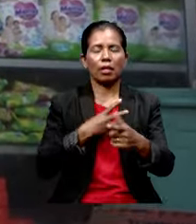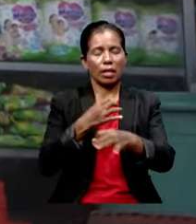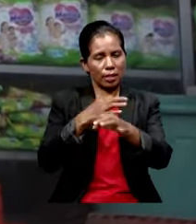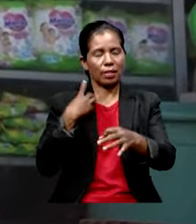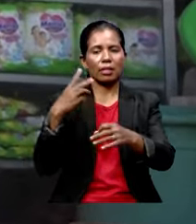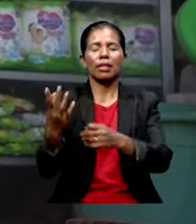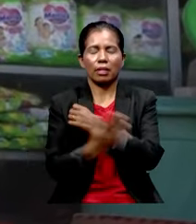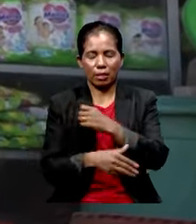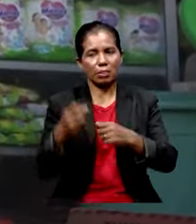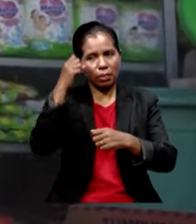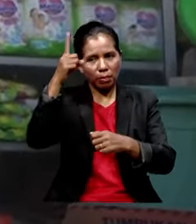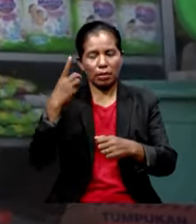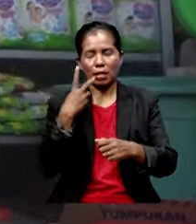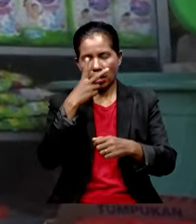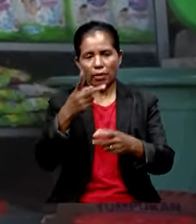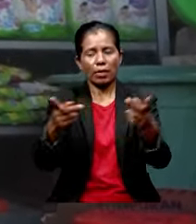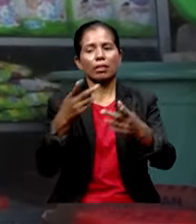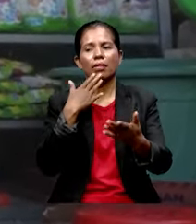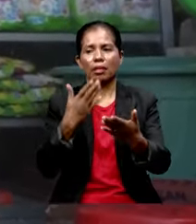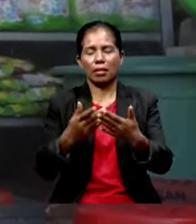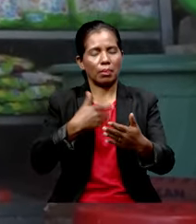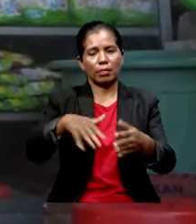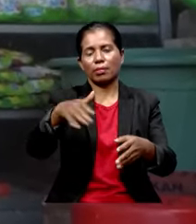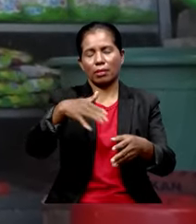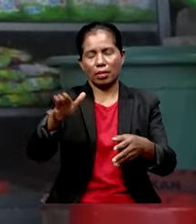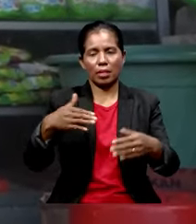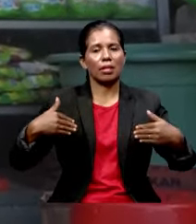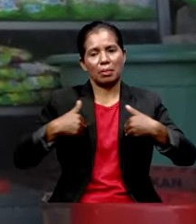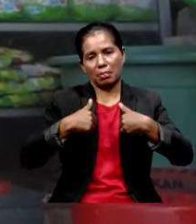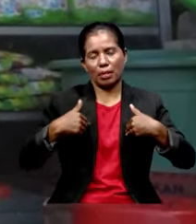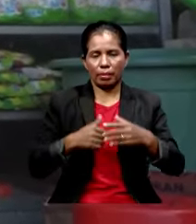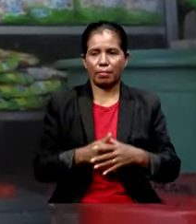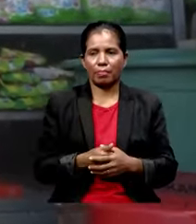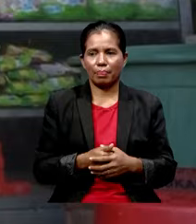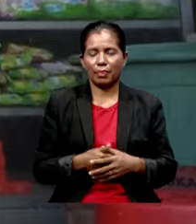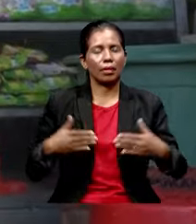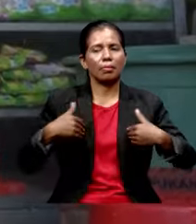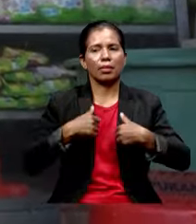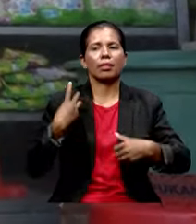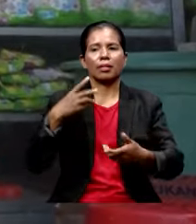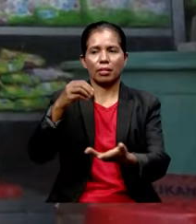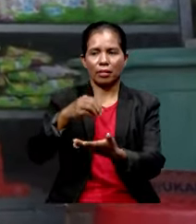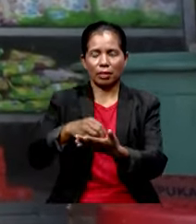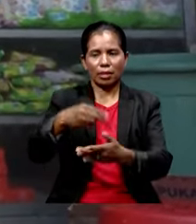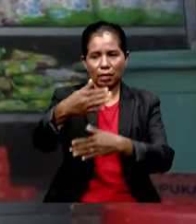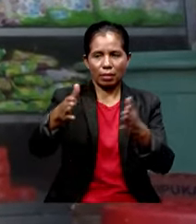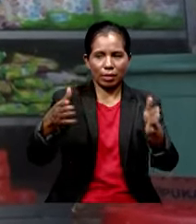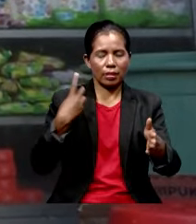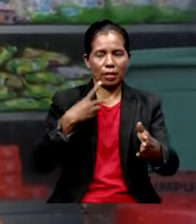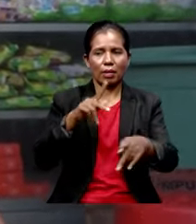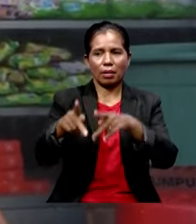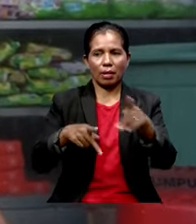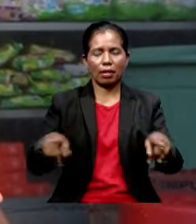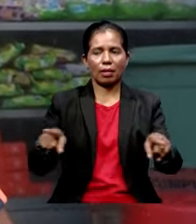komprende. Mas tin hari kuni saun dia kira. Label dunia mi asal alim mali dah. Alim mal kari tin tau luar perat tau fatin. Asa ite